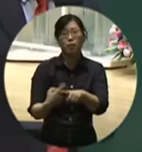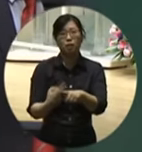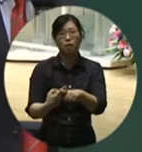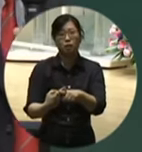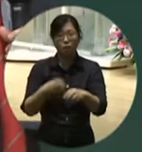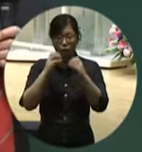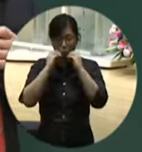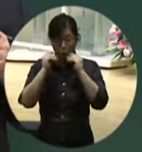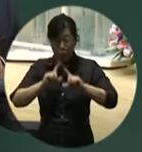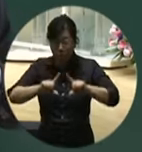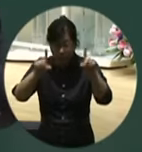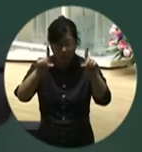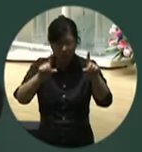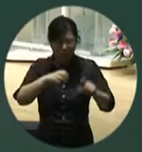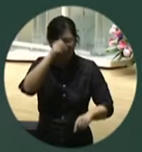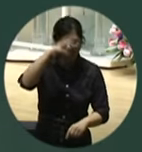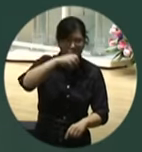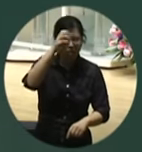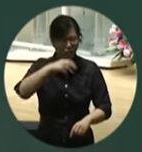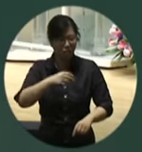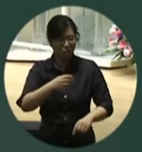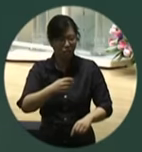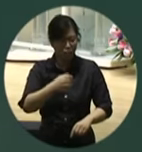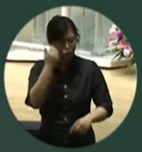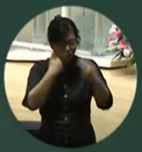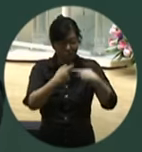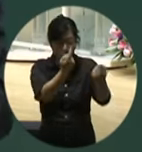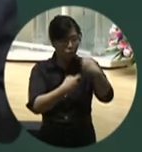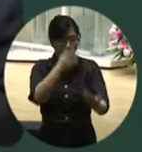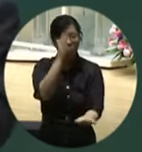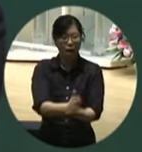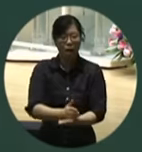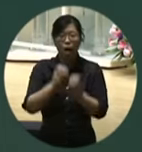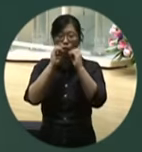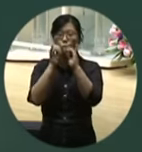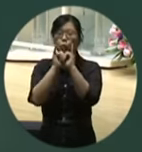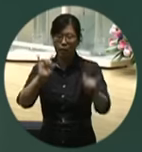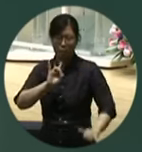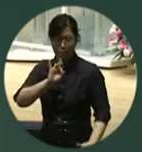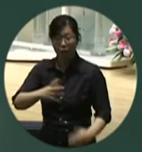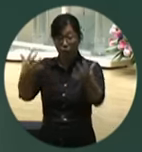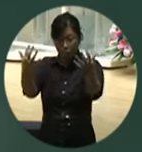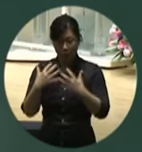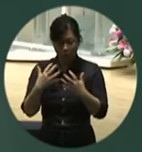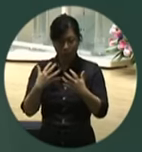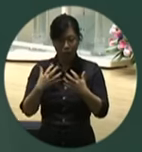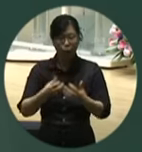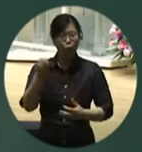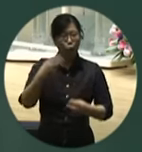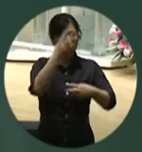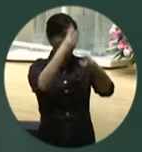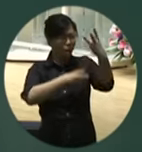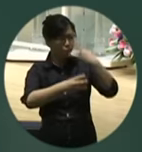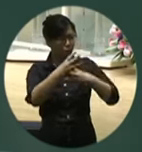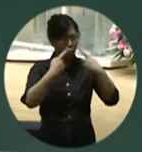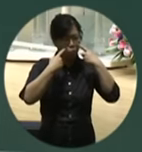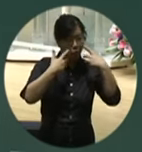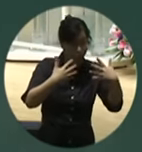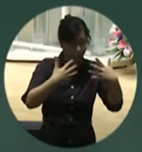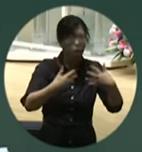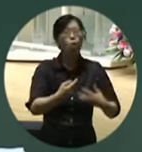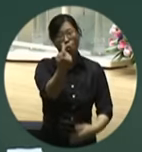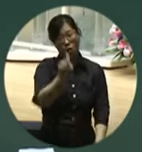날에는 전도할 전도 시대 움직일 렘넌트들만 모여라. So on Saturdays, only the remnants who will evangelize and who will move this age with evangelism gather. 이